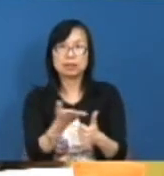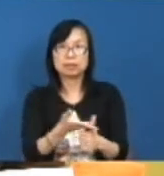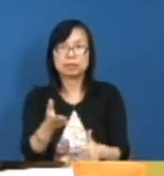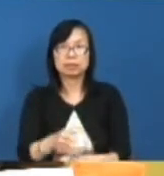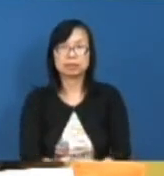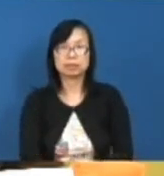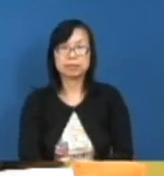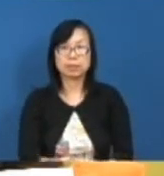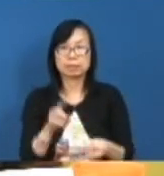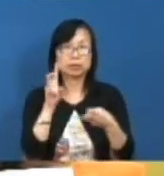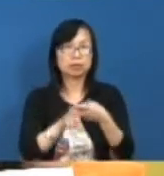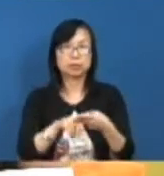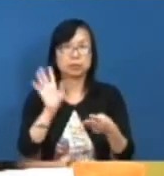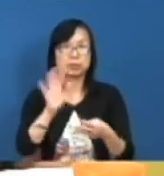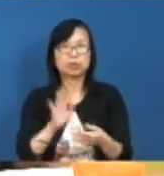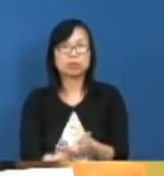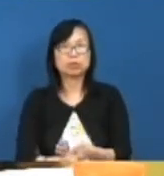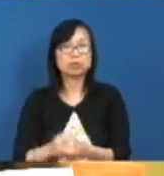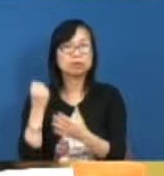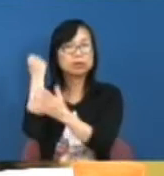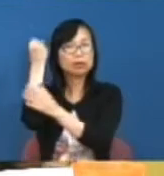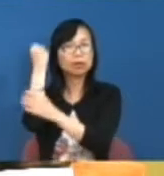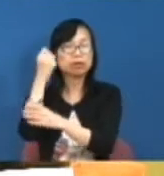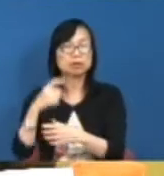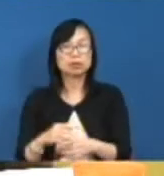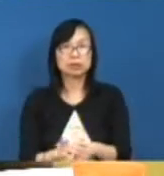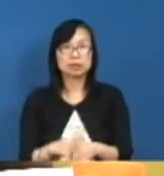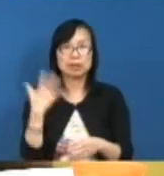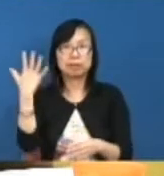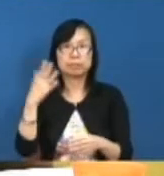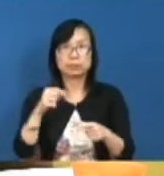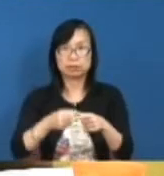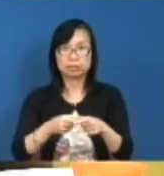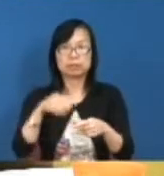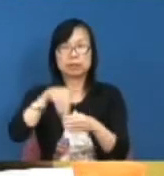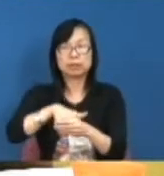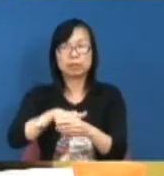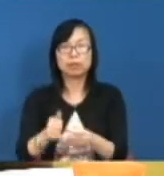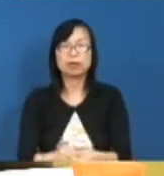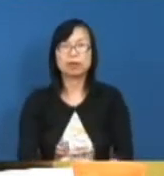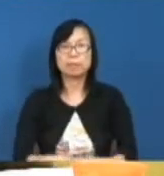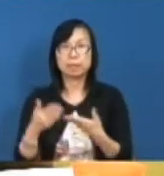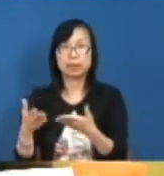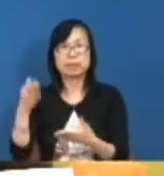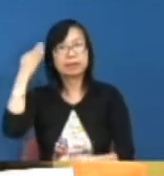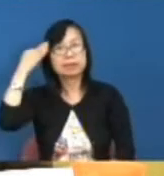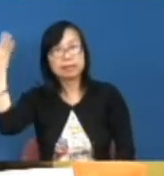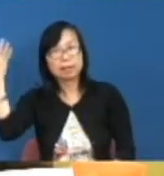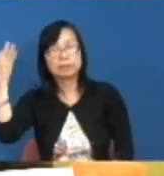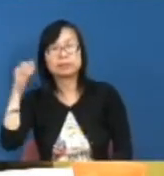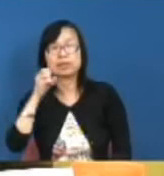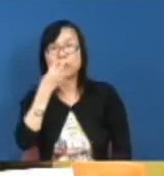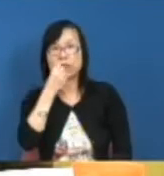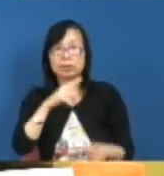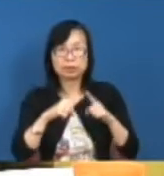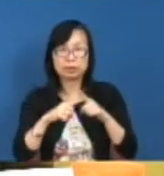投， 唔會嘅。 老實講，民主黨有乜好講嘅？你俾三日全香港人諮詢香港人，俾香